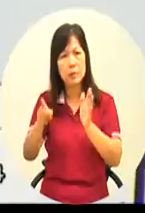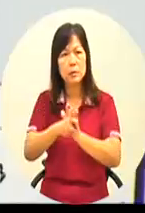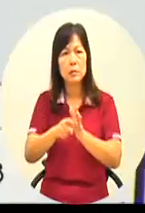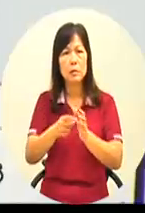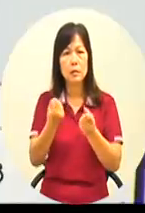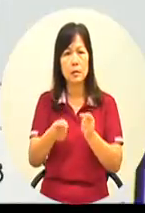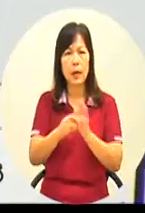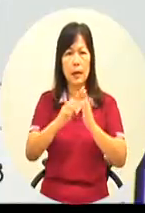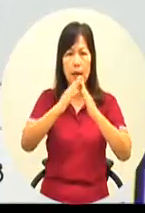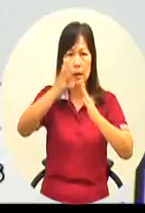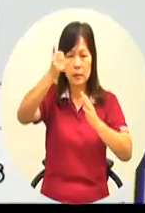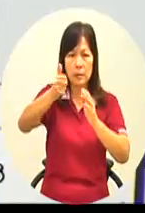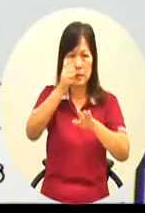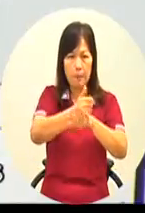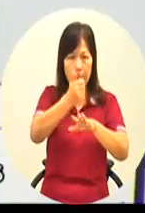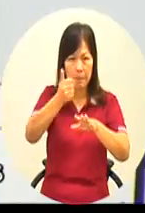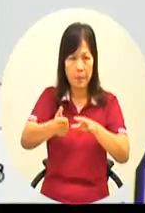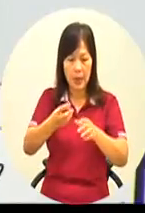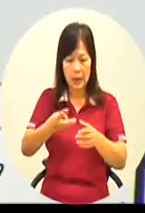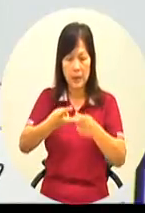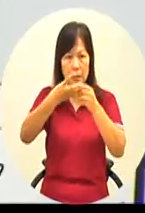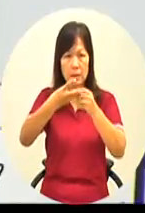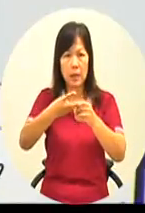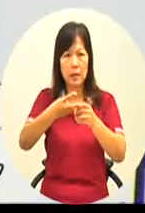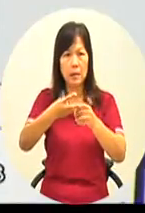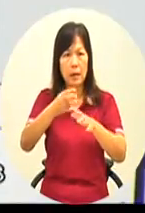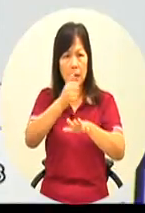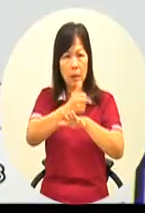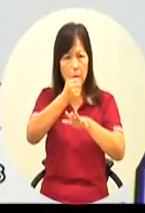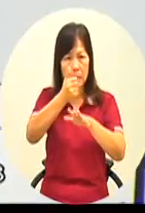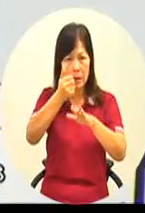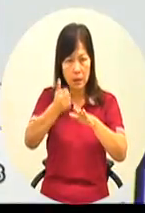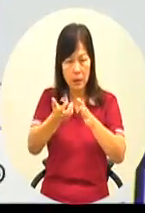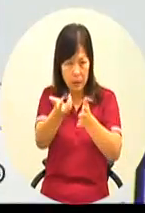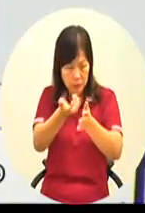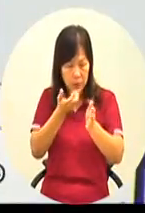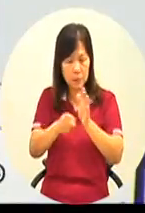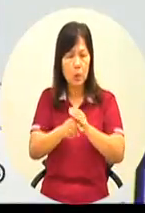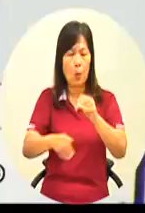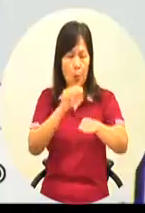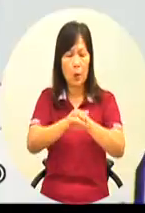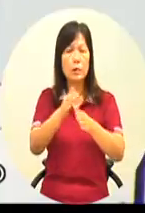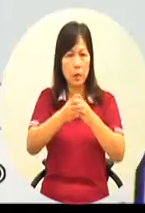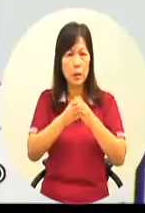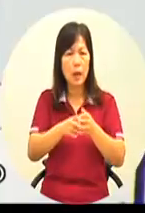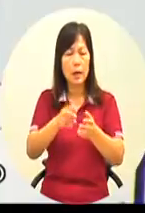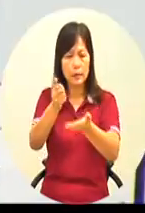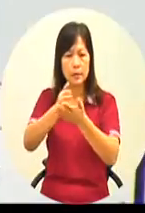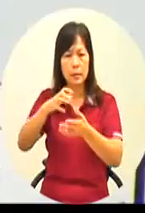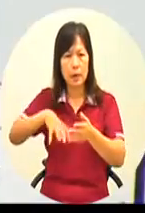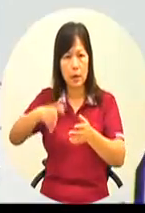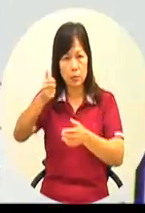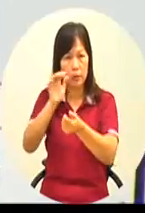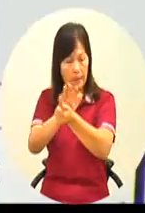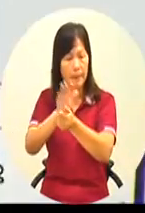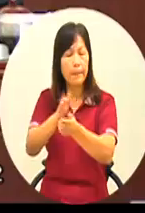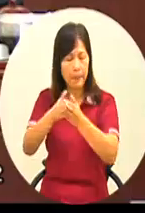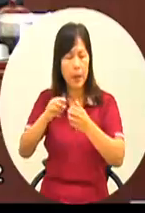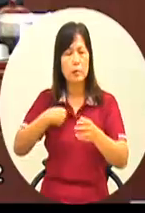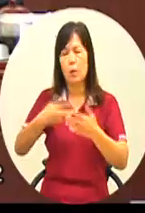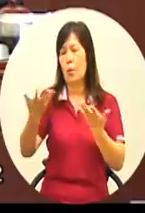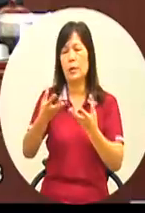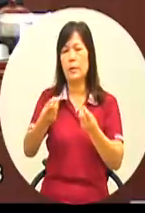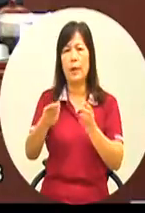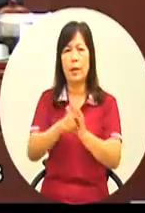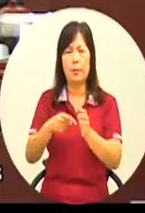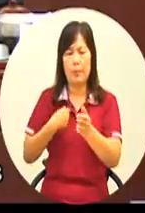在市长的第三任的任内完成。好，哦，这部分再请局长做一些协助这样。 好，这没问题，只要我们做得到，我